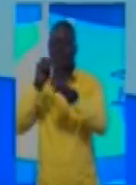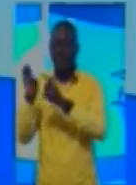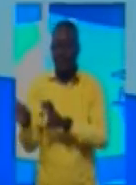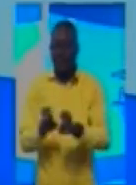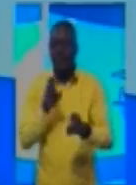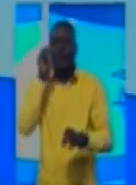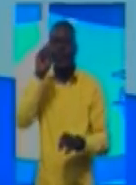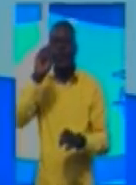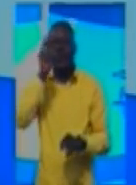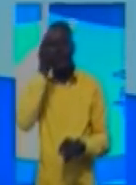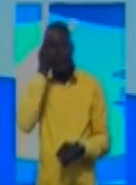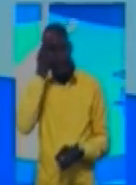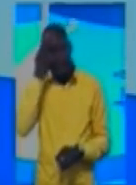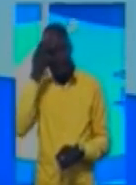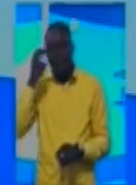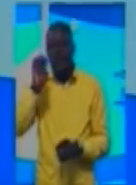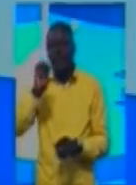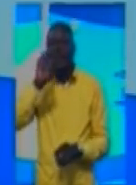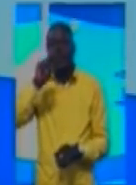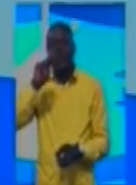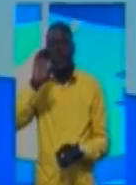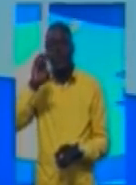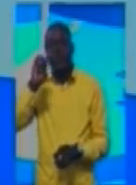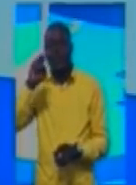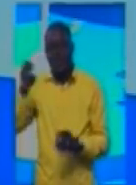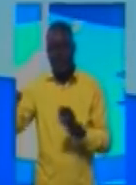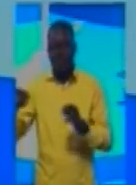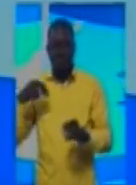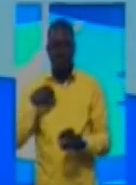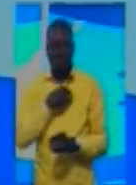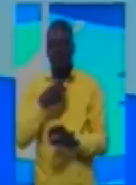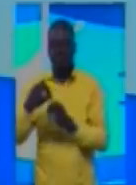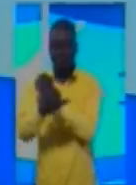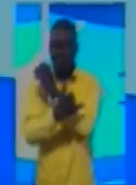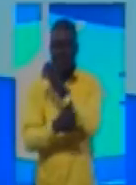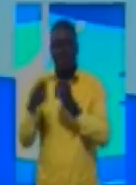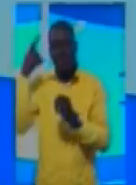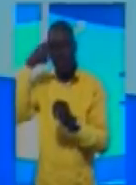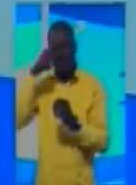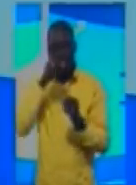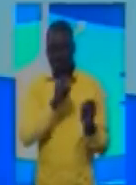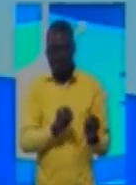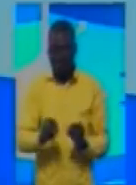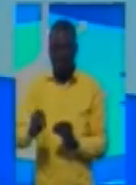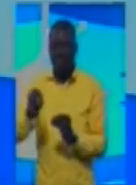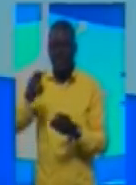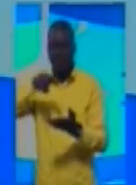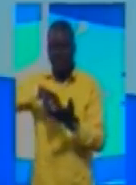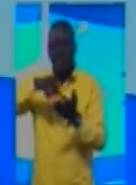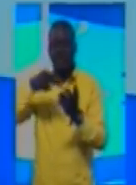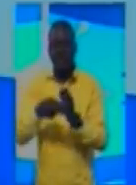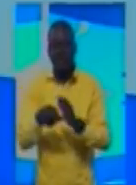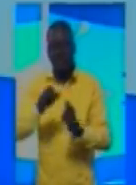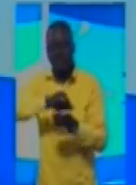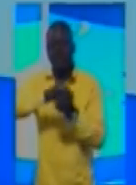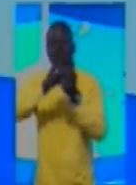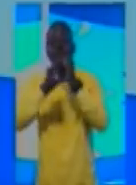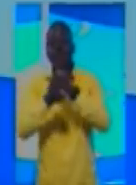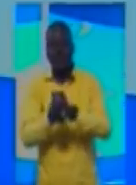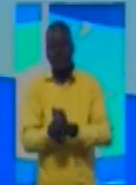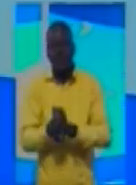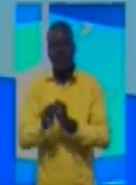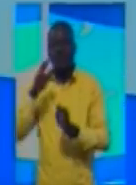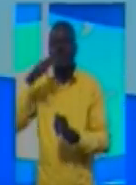des politiques macroéconomiques dans chaque pays membre en vue de leur réorientation dans le sens de la convergence et évoquer